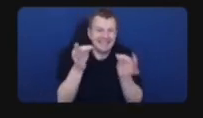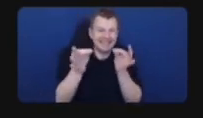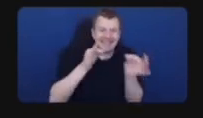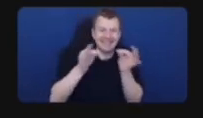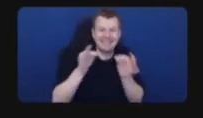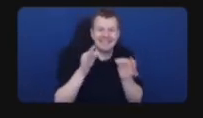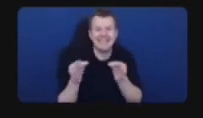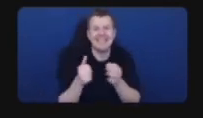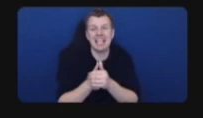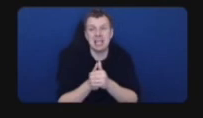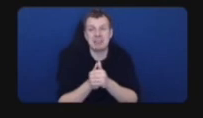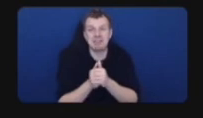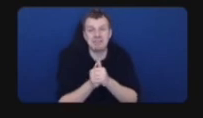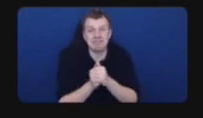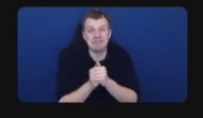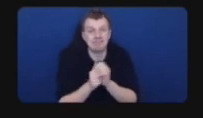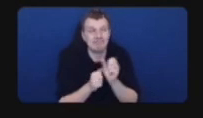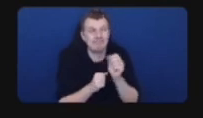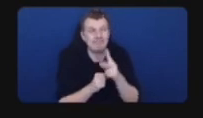我会尽量来跟大家解释。